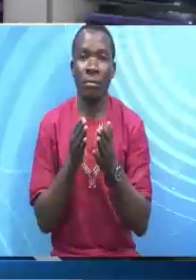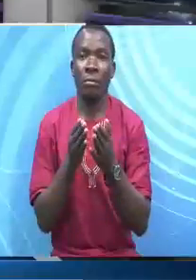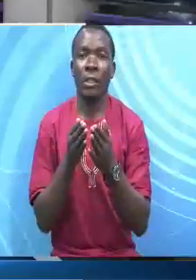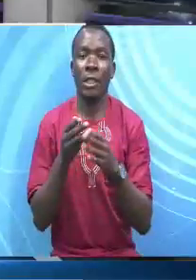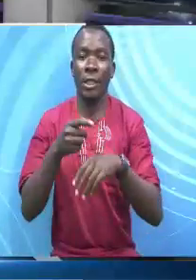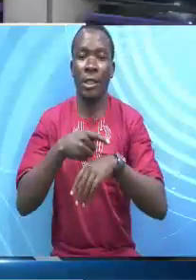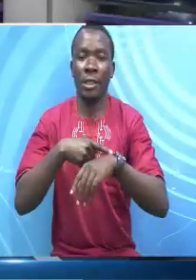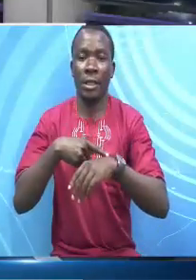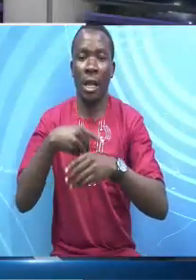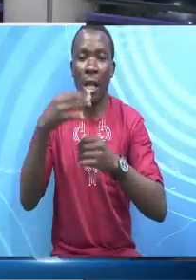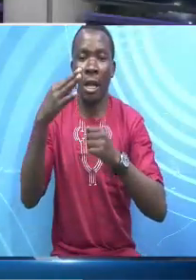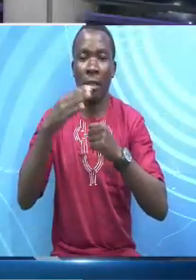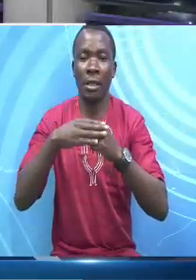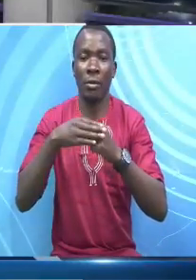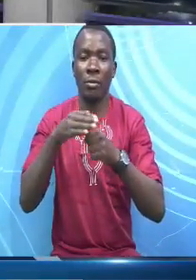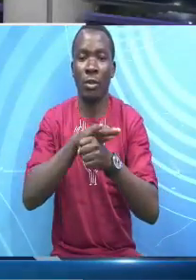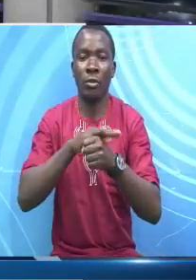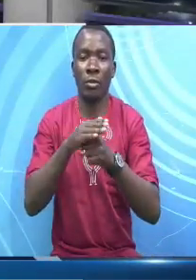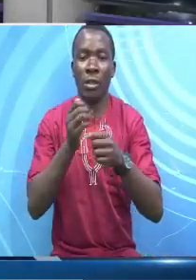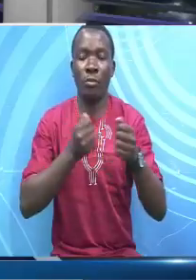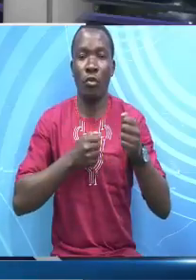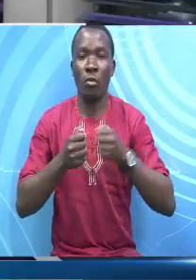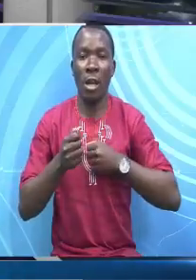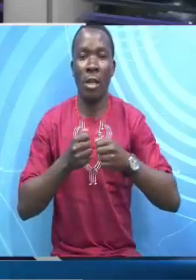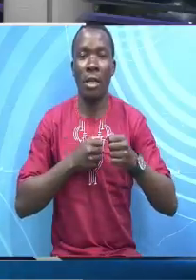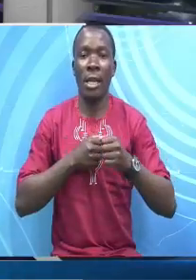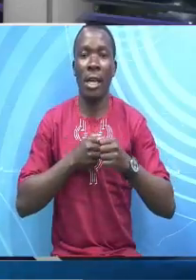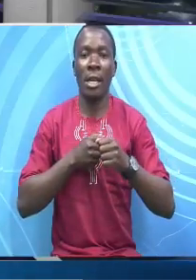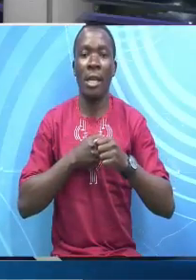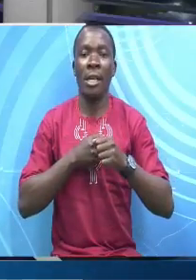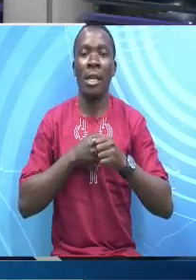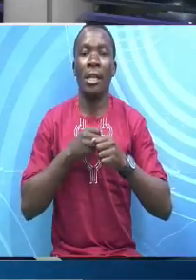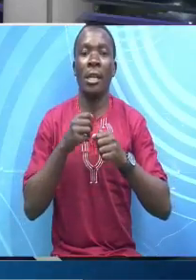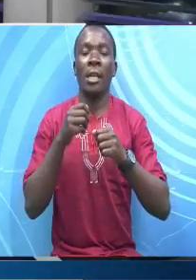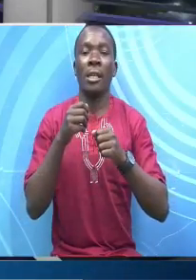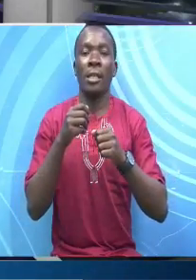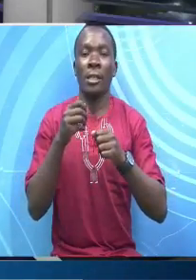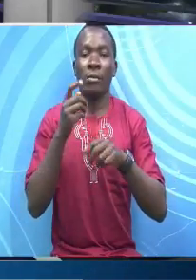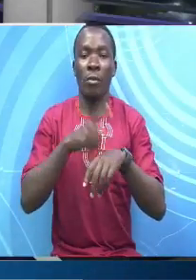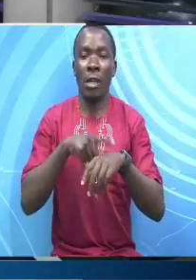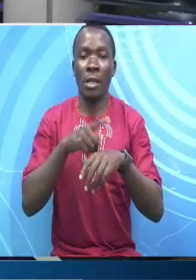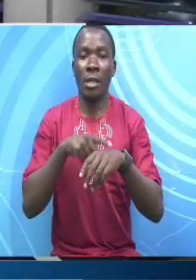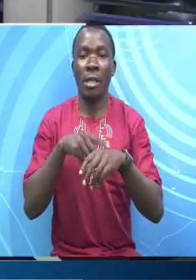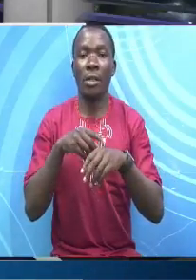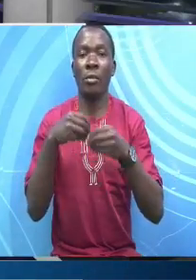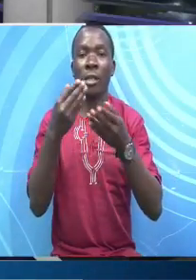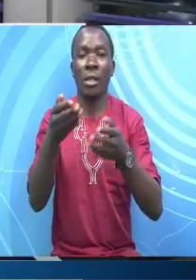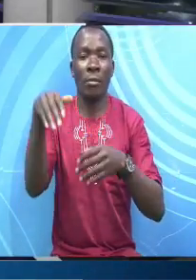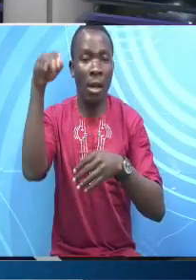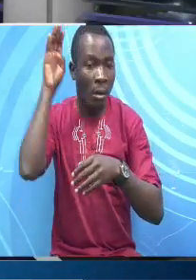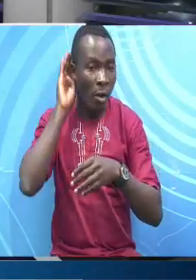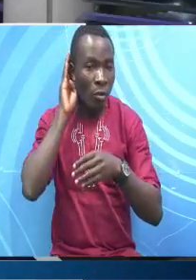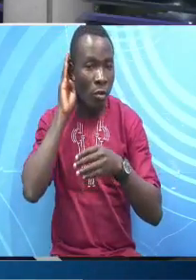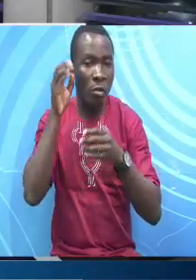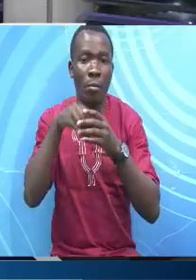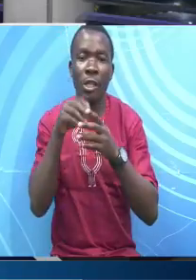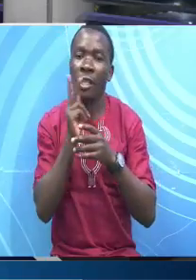Isa tatu ziruzuye mu Rwanda ubwo ni ku isaha y'isamo ya kwisangenga amasaha GMT umwanya tujye kogeza amakuru mu Kinyarwanda